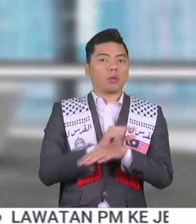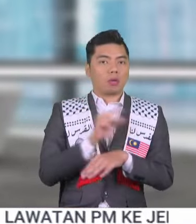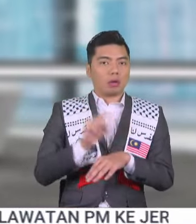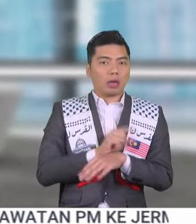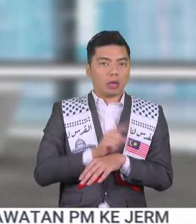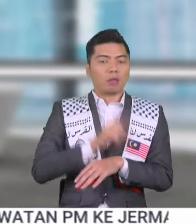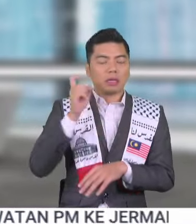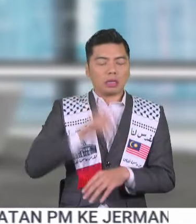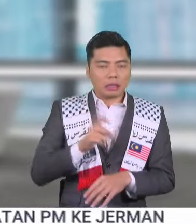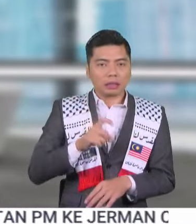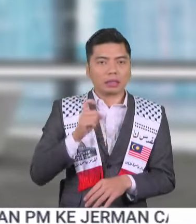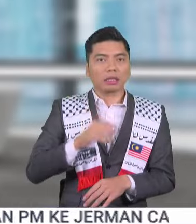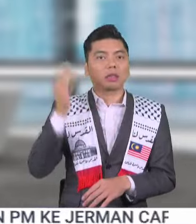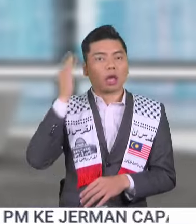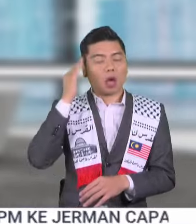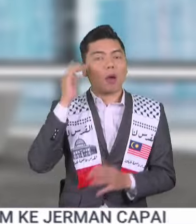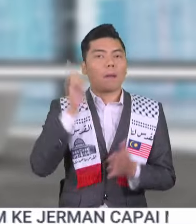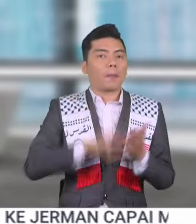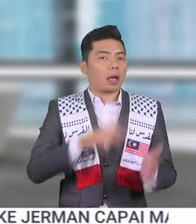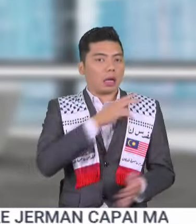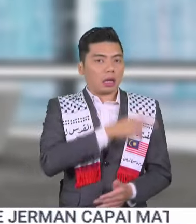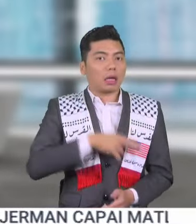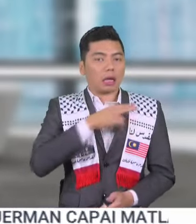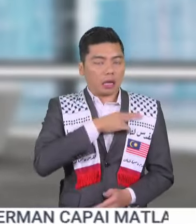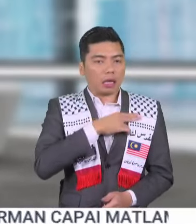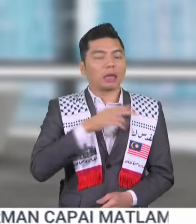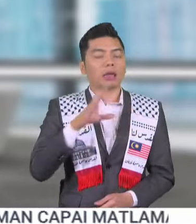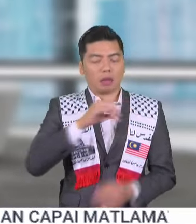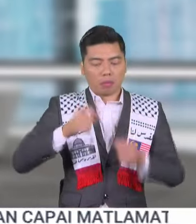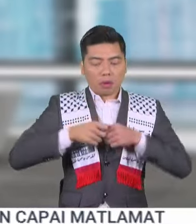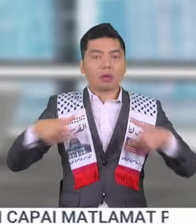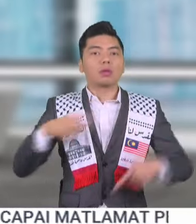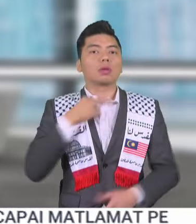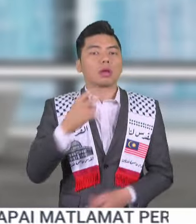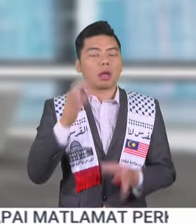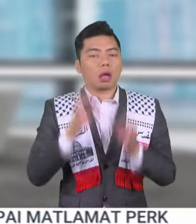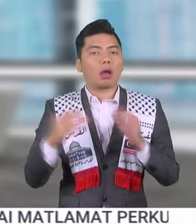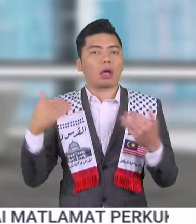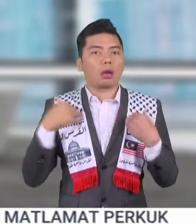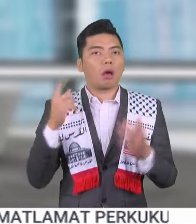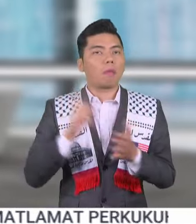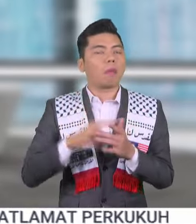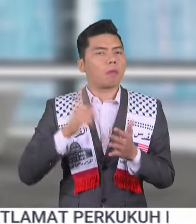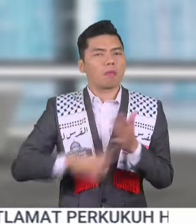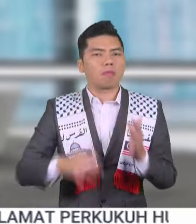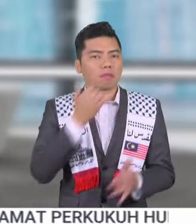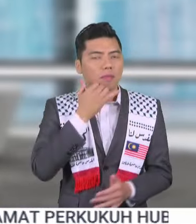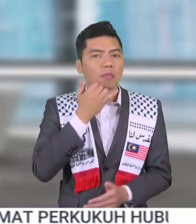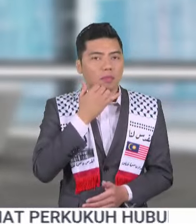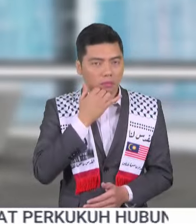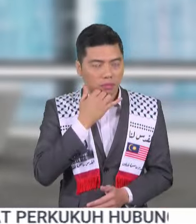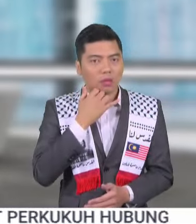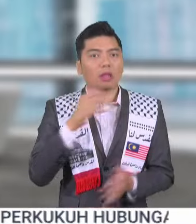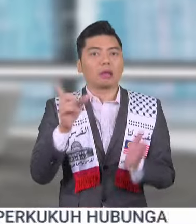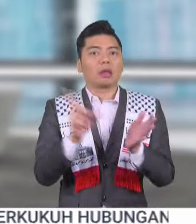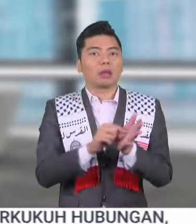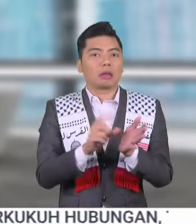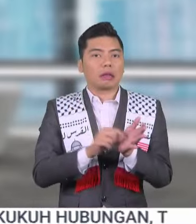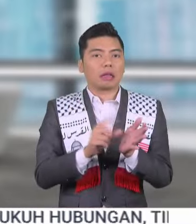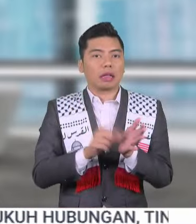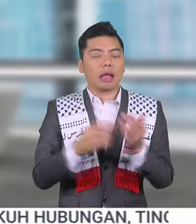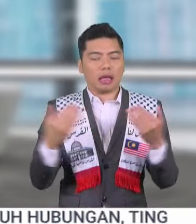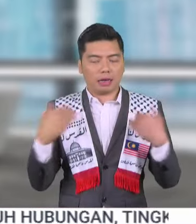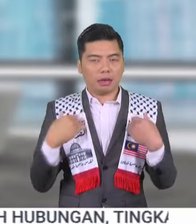bukan sahaja arif mengenai hak-hak mereka, malah berani bersuara jika berlaku salah laku tersebut. Wartawan Fairuz